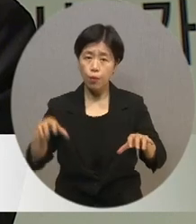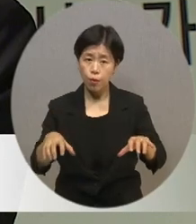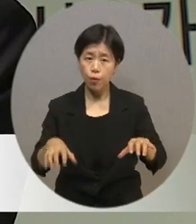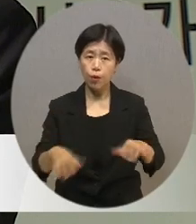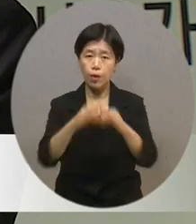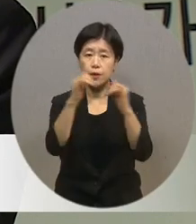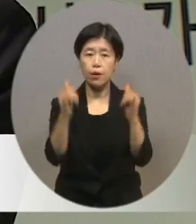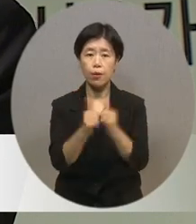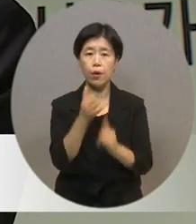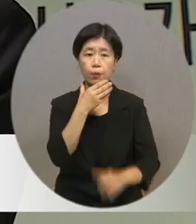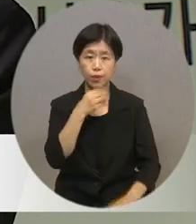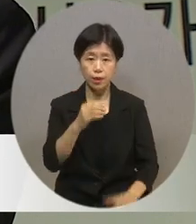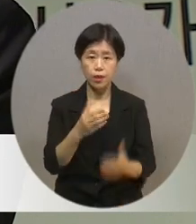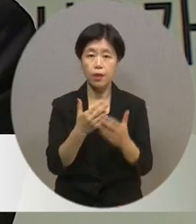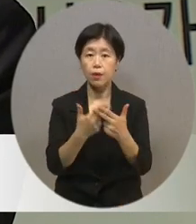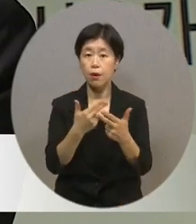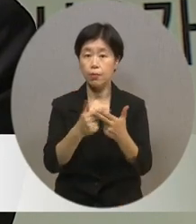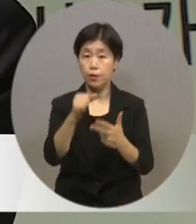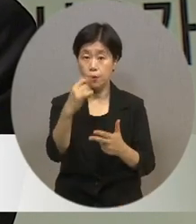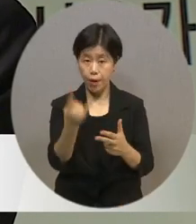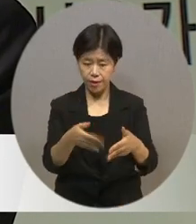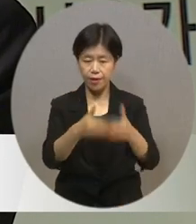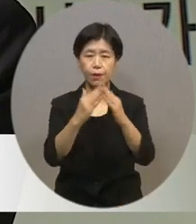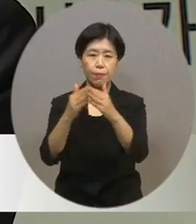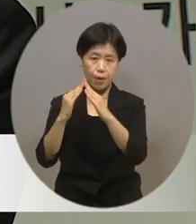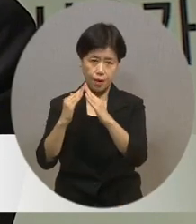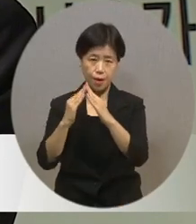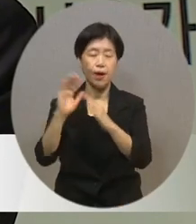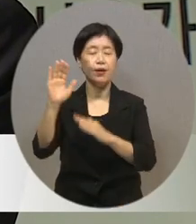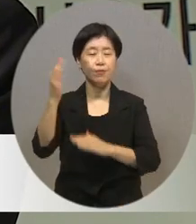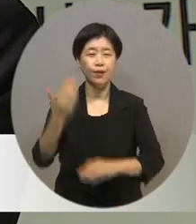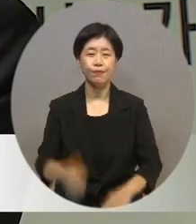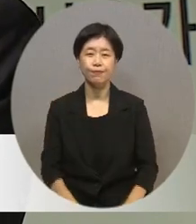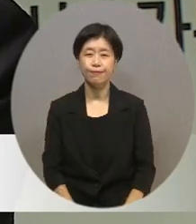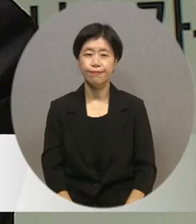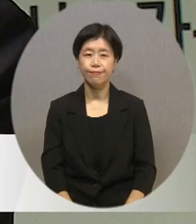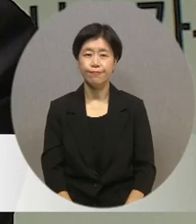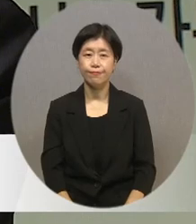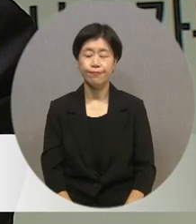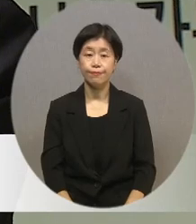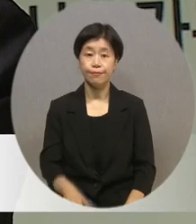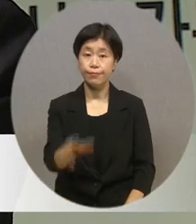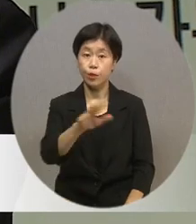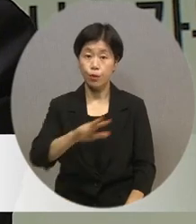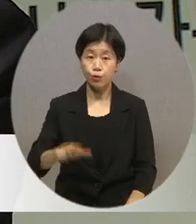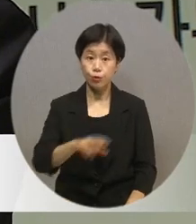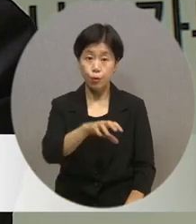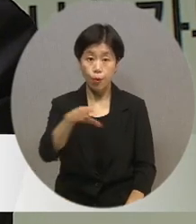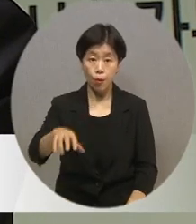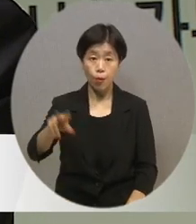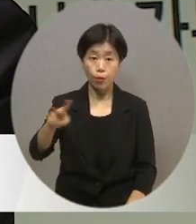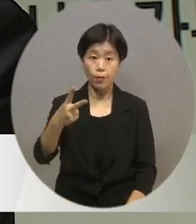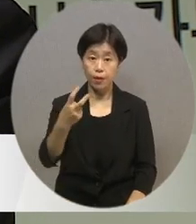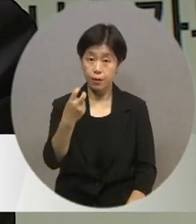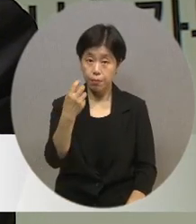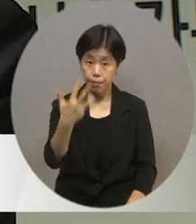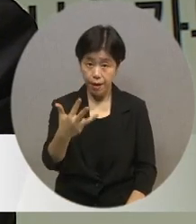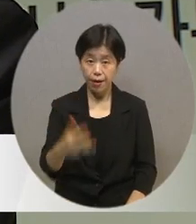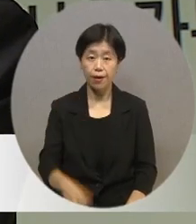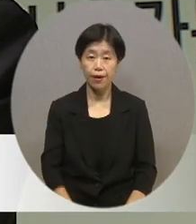시군구에 사회복지협의회가 설립되게 되었습니다. 전국